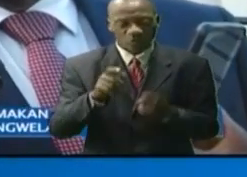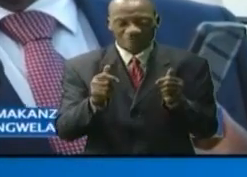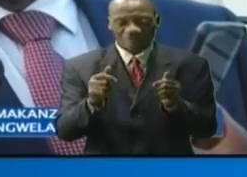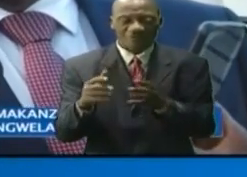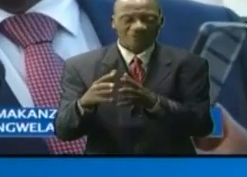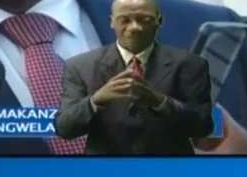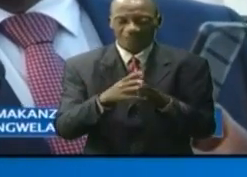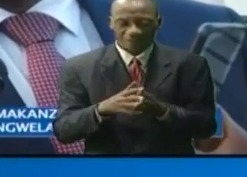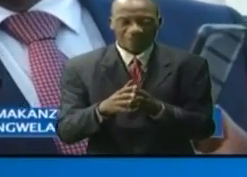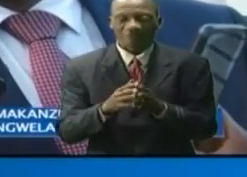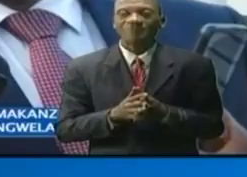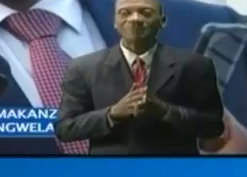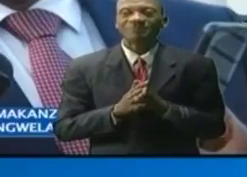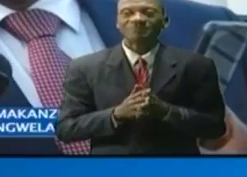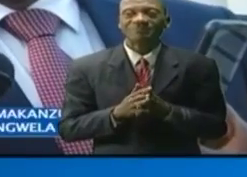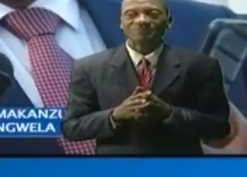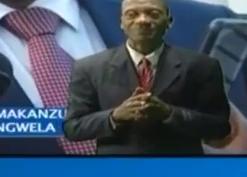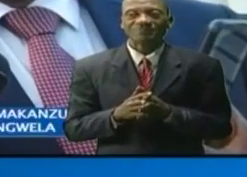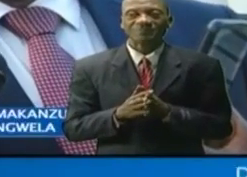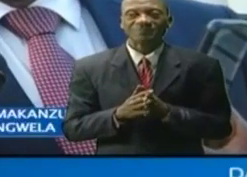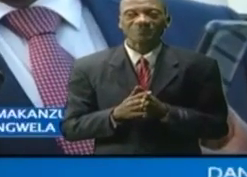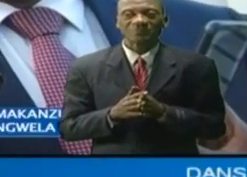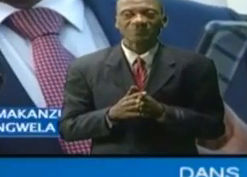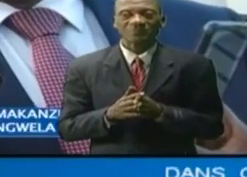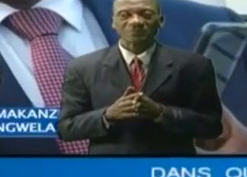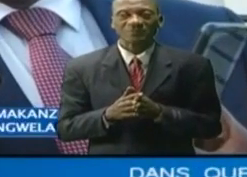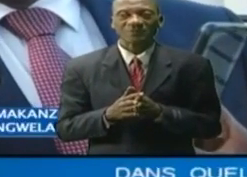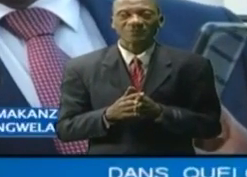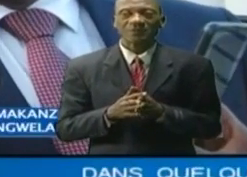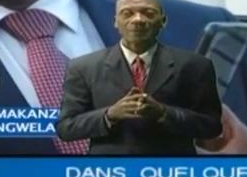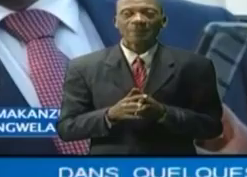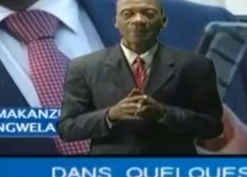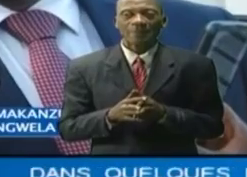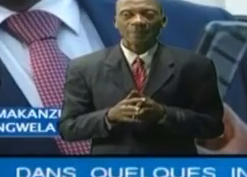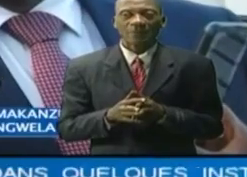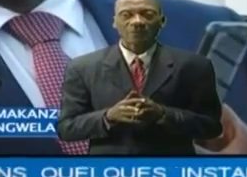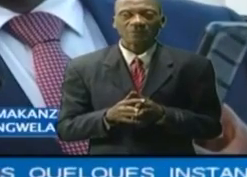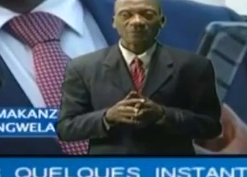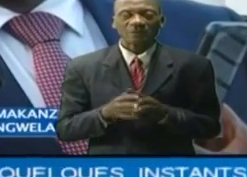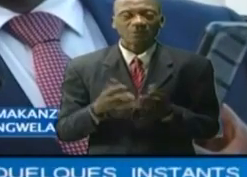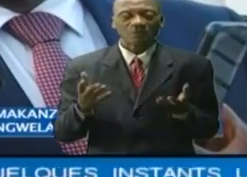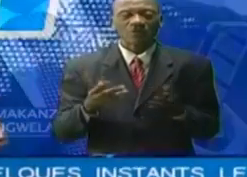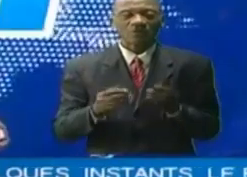qu'on cultive, et nous tous. Parce qu'il n'y a que ça qui amène le progrès.